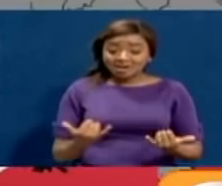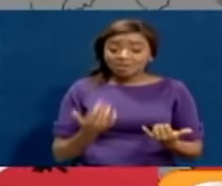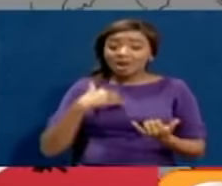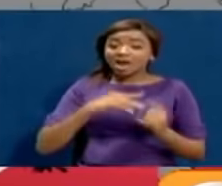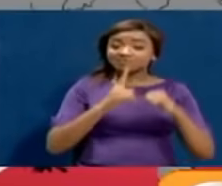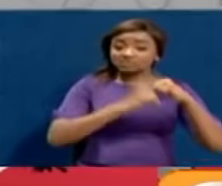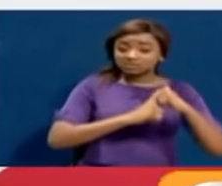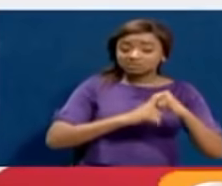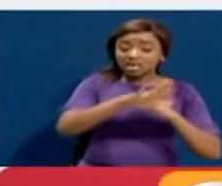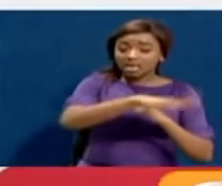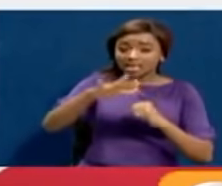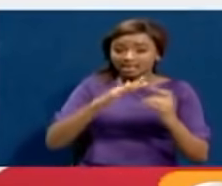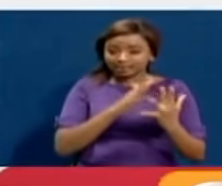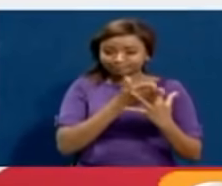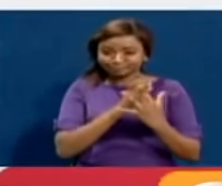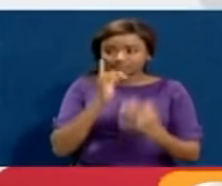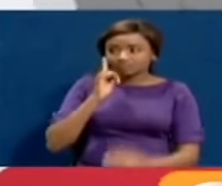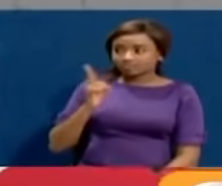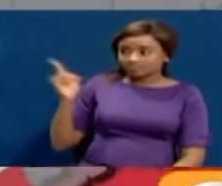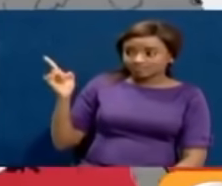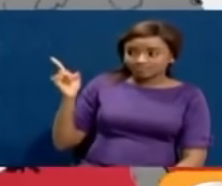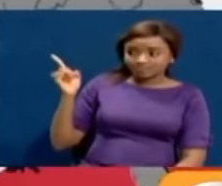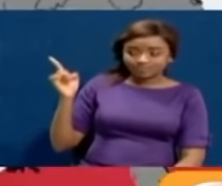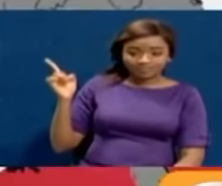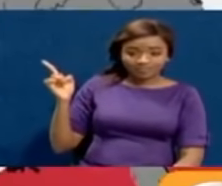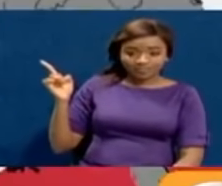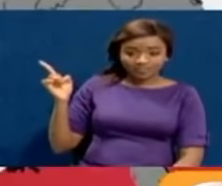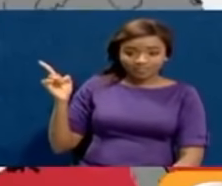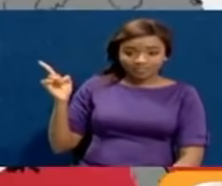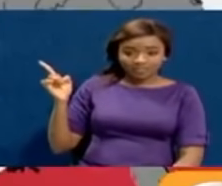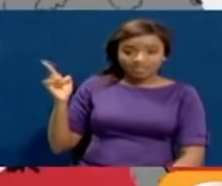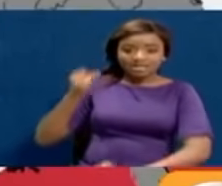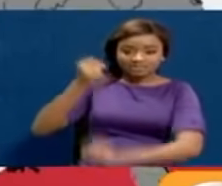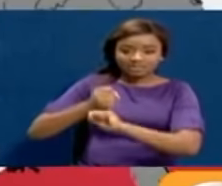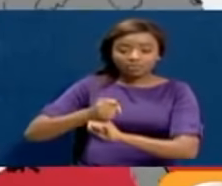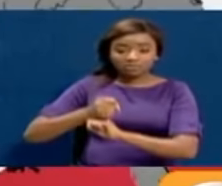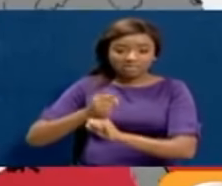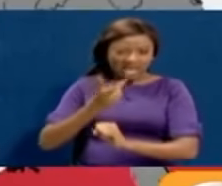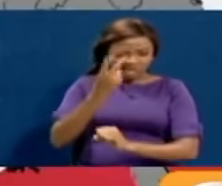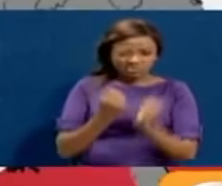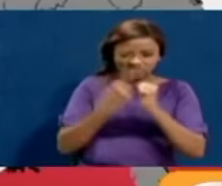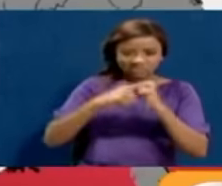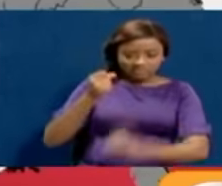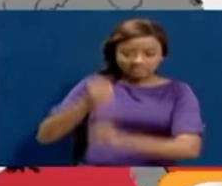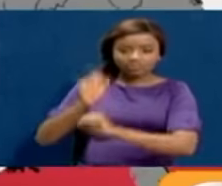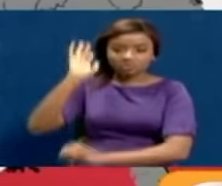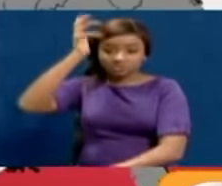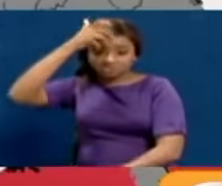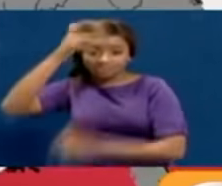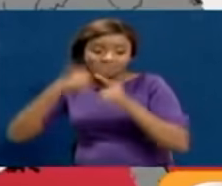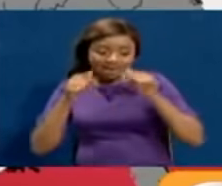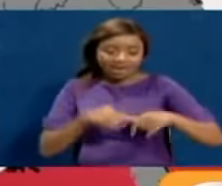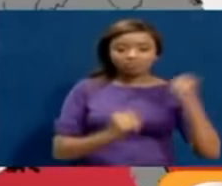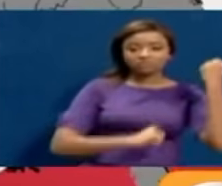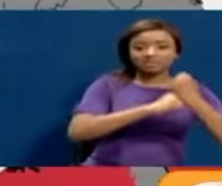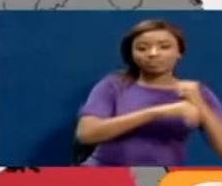katika uchaguzi wa mwaka huu. Jimbo la Wisconsin lina kura 10. Lilimuunga mkono Trump mwaka 2016, lakini sasa